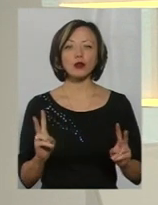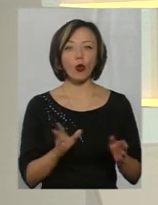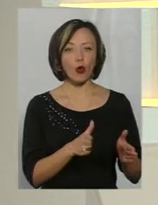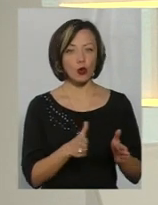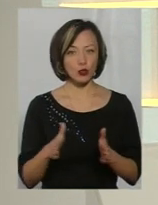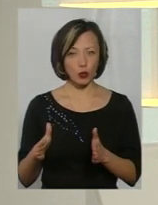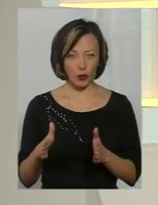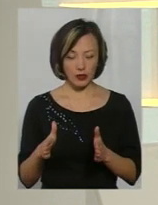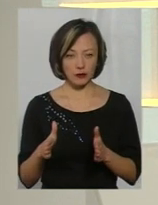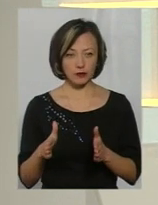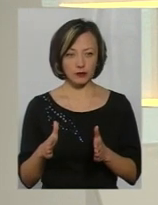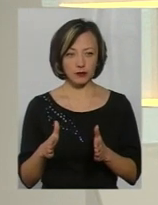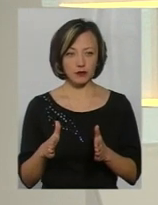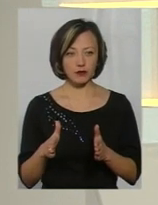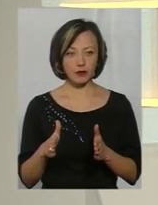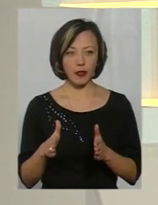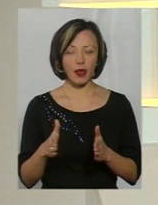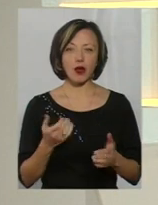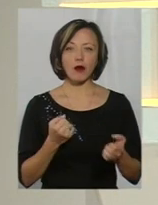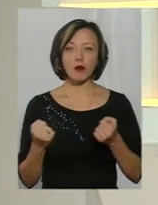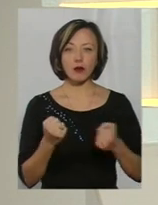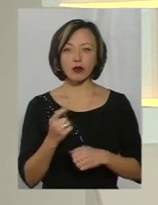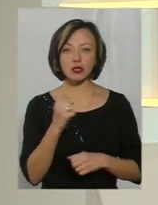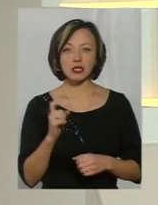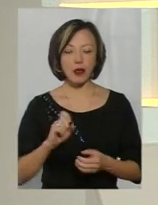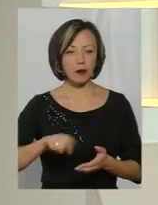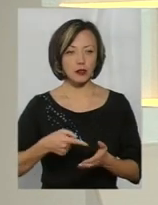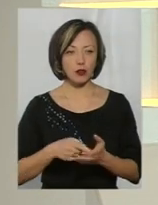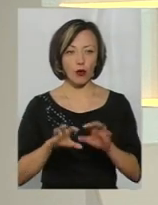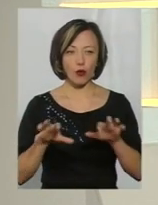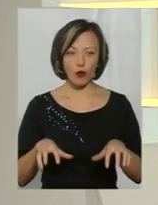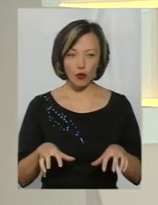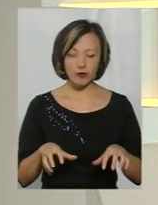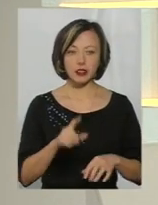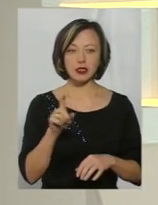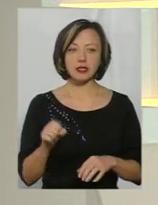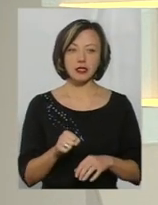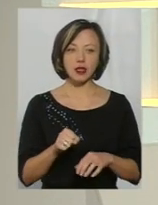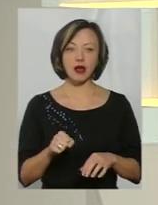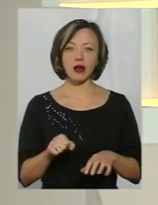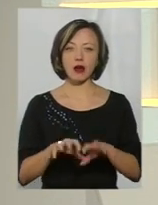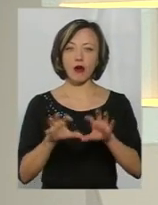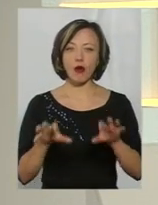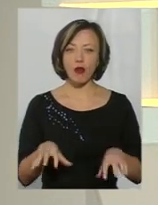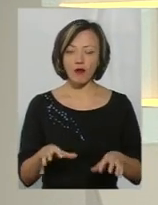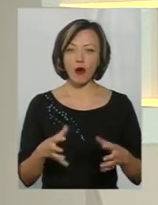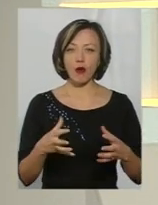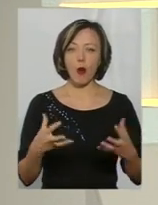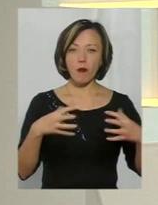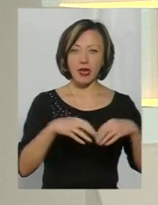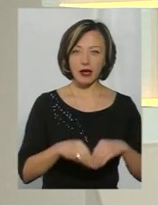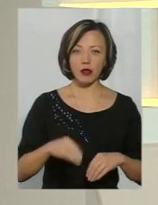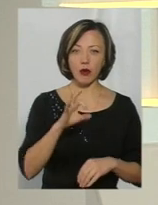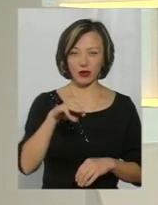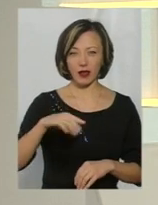готовий поборотися за крісло міського голови, за крісло голови об'єднаної сільської, селищної,